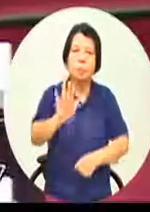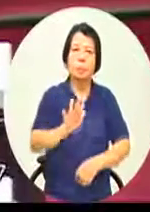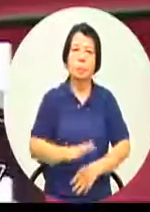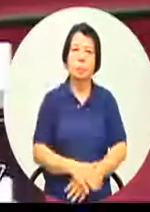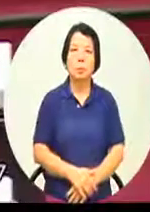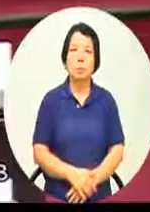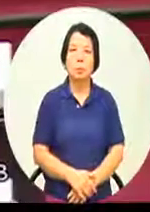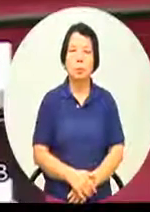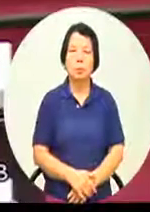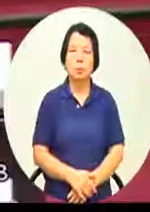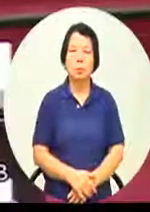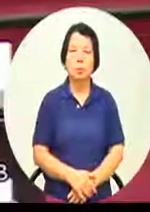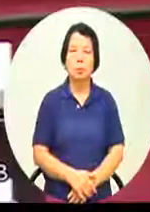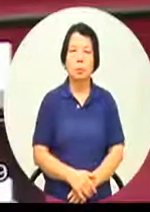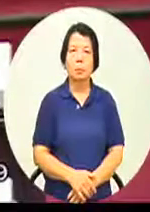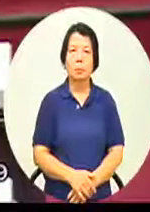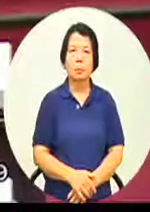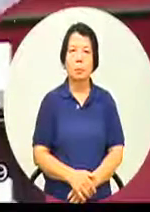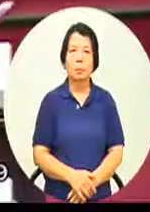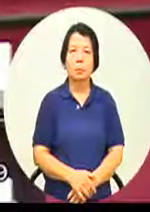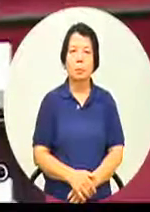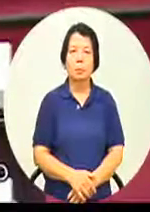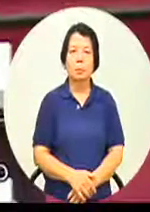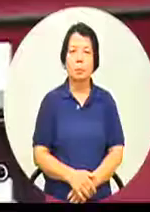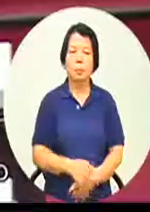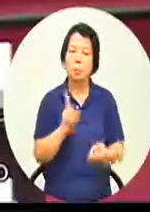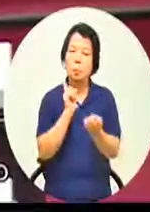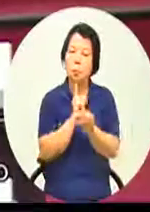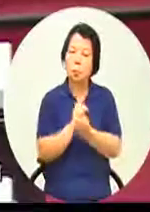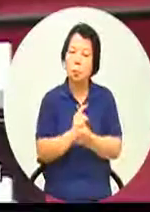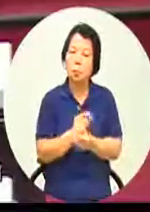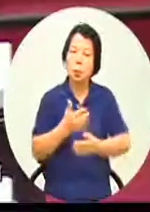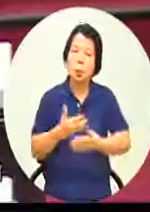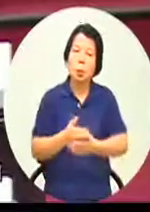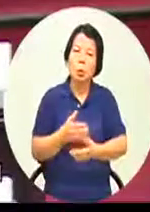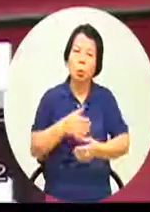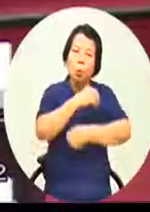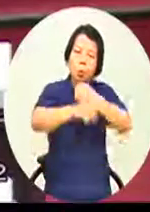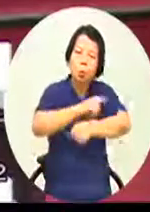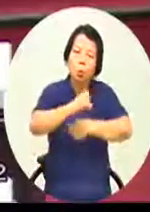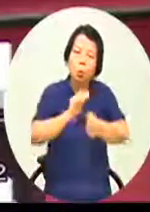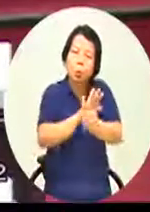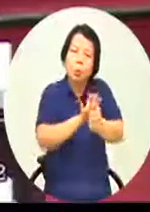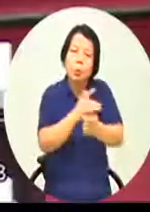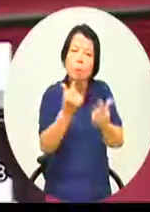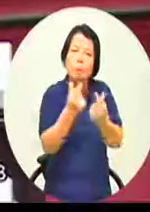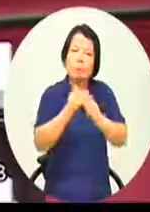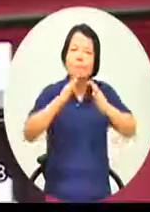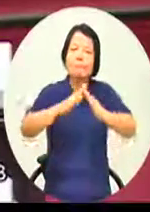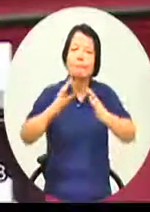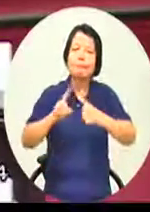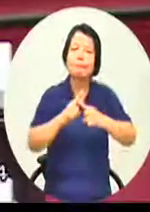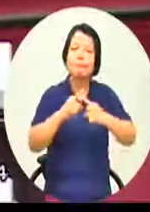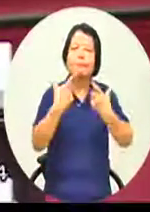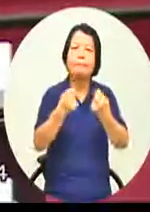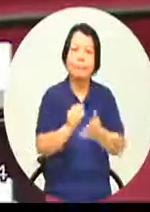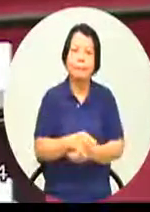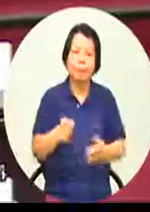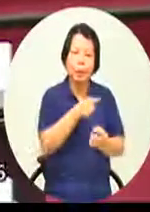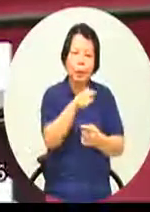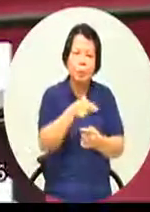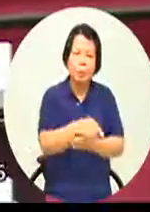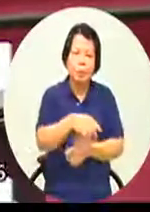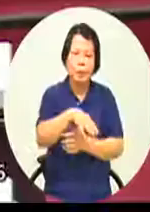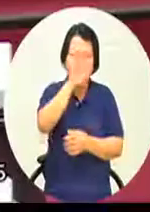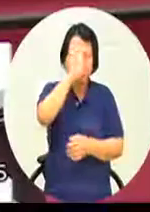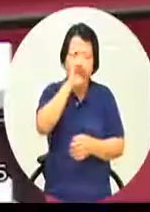这样子的一个习惯，然后他们对宠物的爱真的就好像家人一样，然后当宠物生病了他们心如